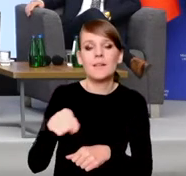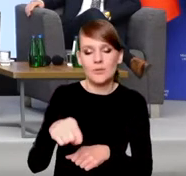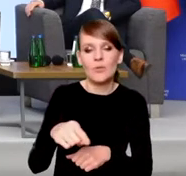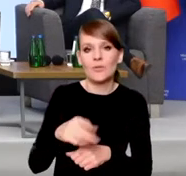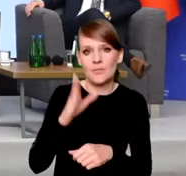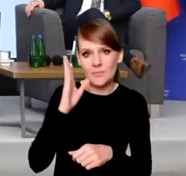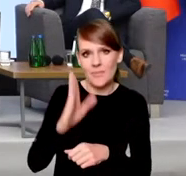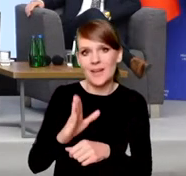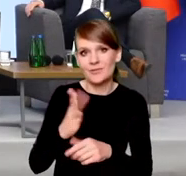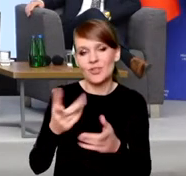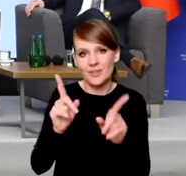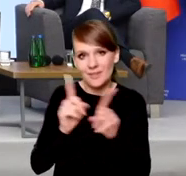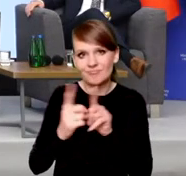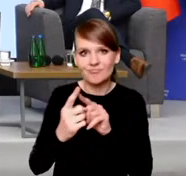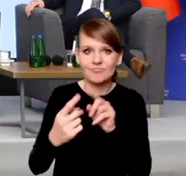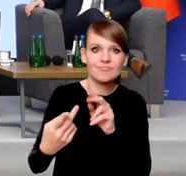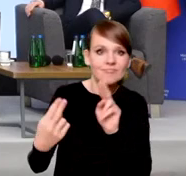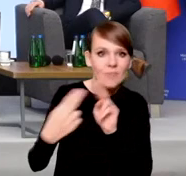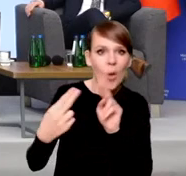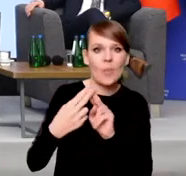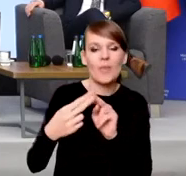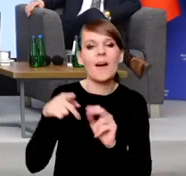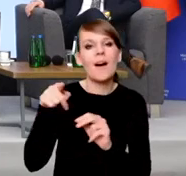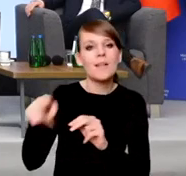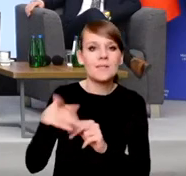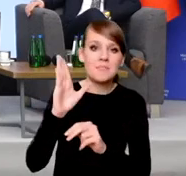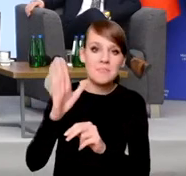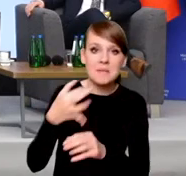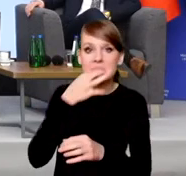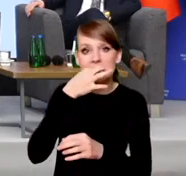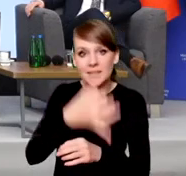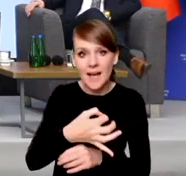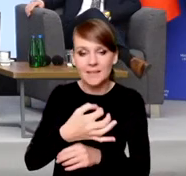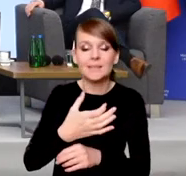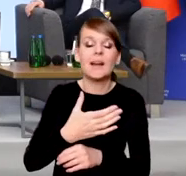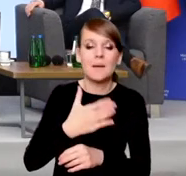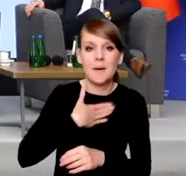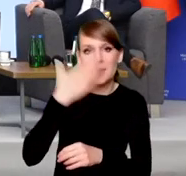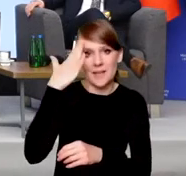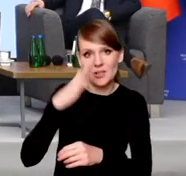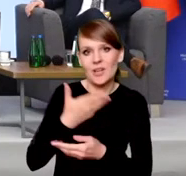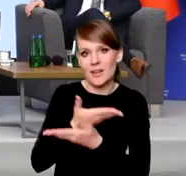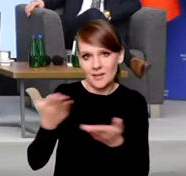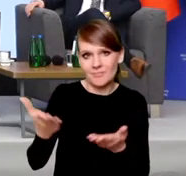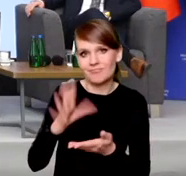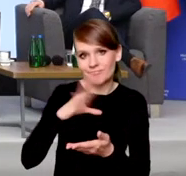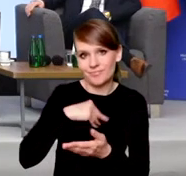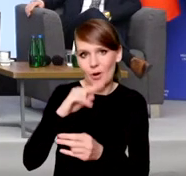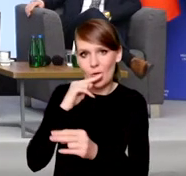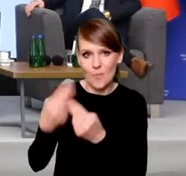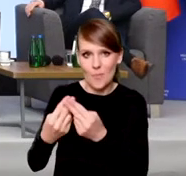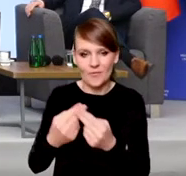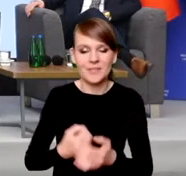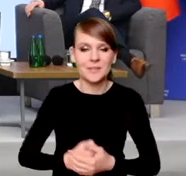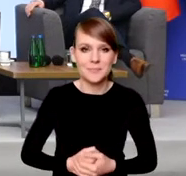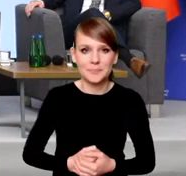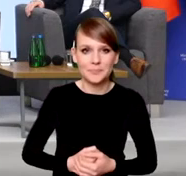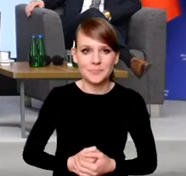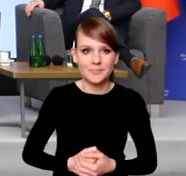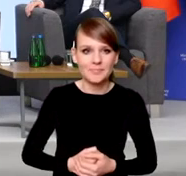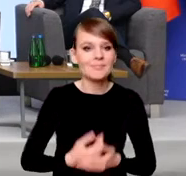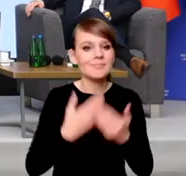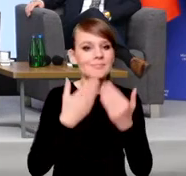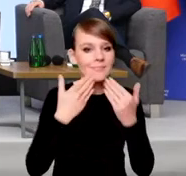właśnie usłyszeć jakieś pytania z ich strony i mamy nadzieję, że będą Państwo mogli odpowiedzieć. Bardzo proszę. Dziękuję